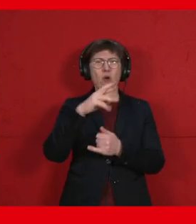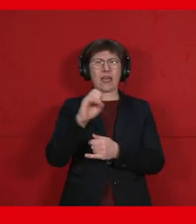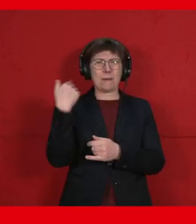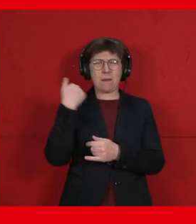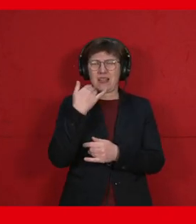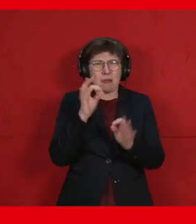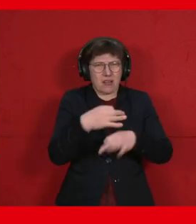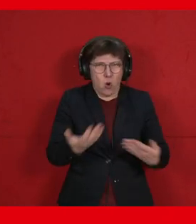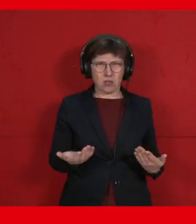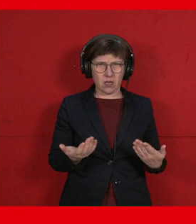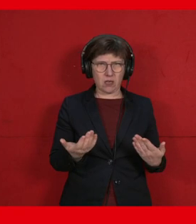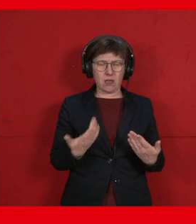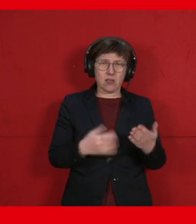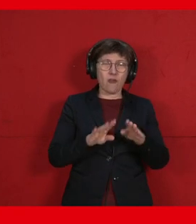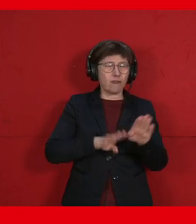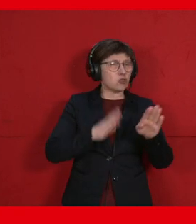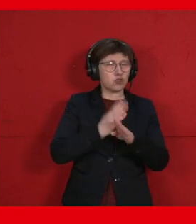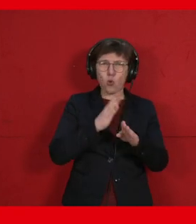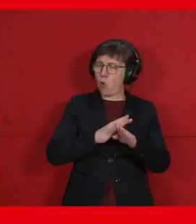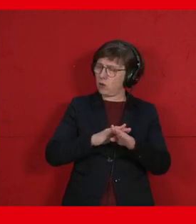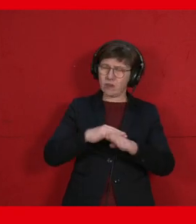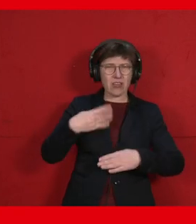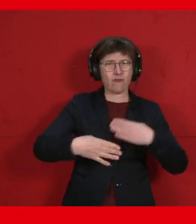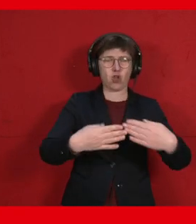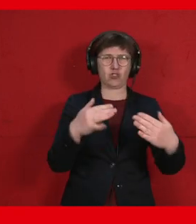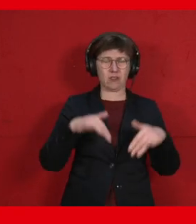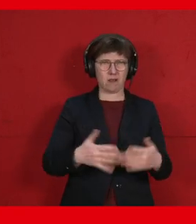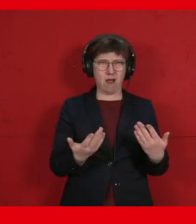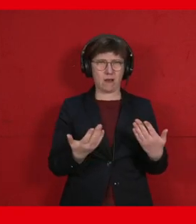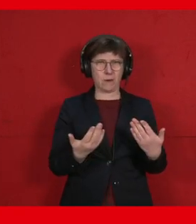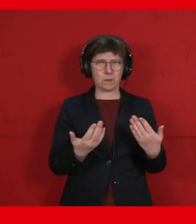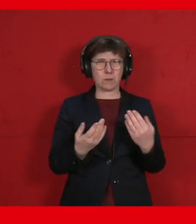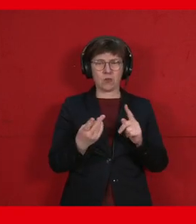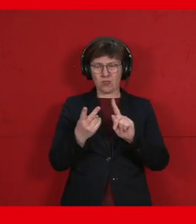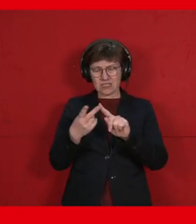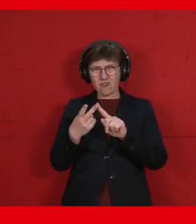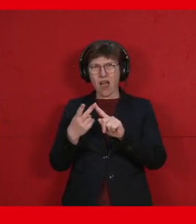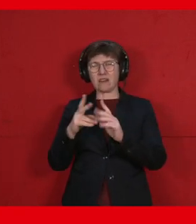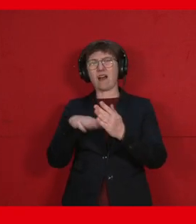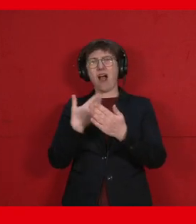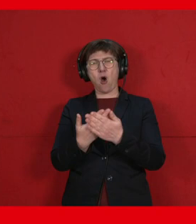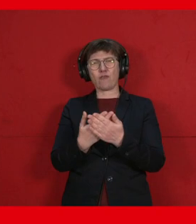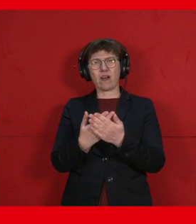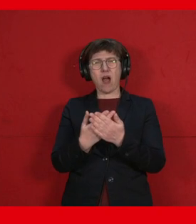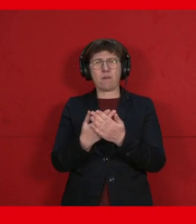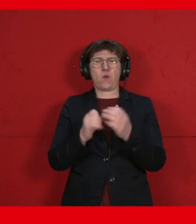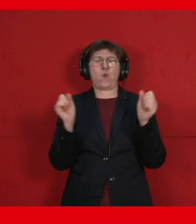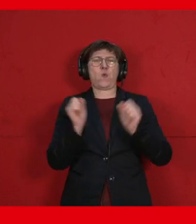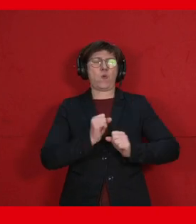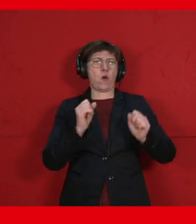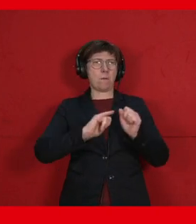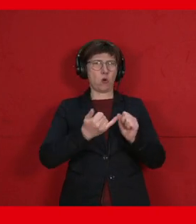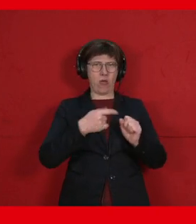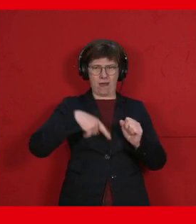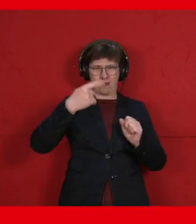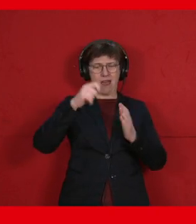nicht mehr. Das ist ein großer, großer Fortschritt. Und aus meiner Sicht ist das eine Aufgabe, die schon zu den großen Projekten der